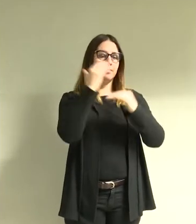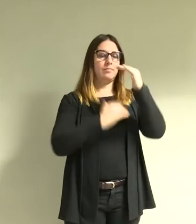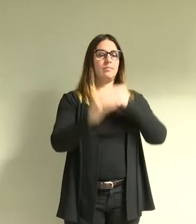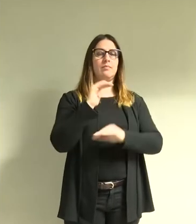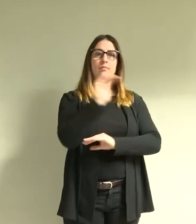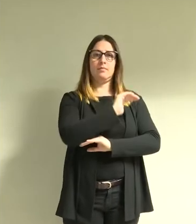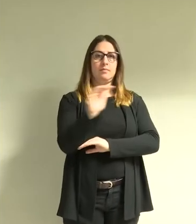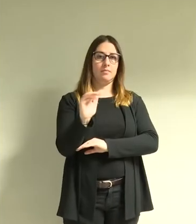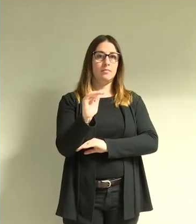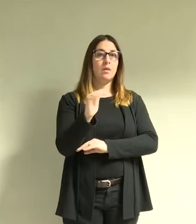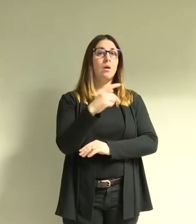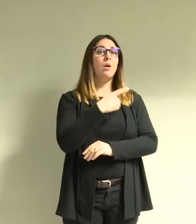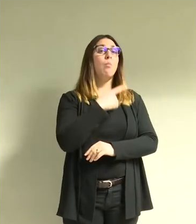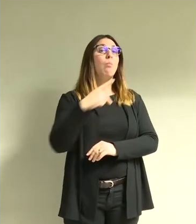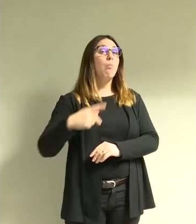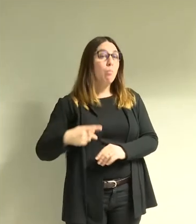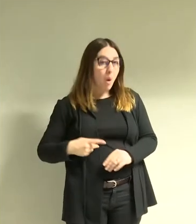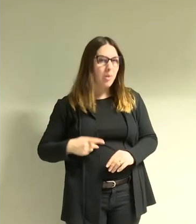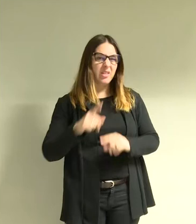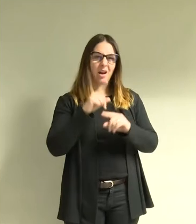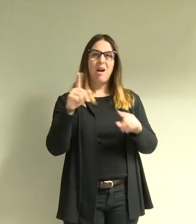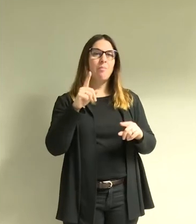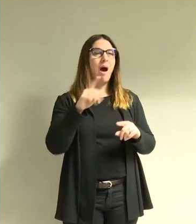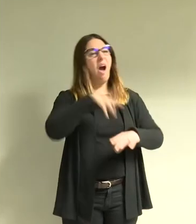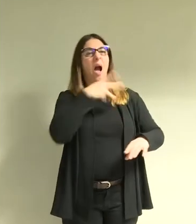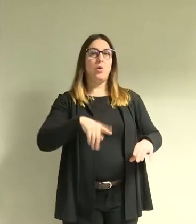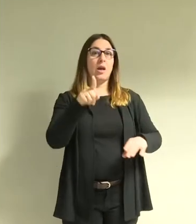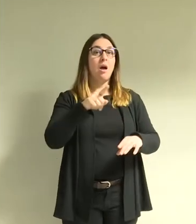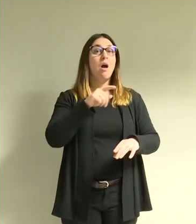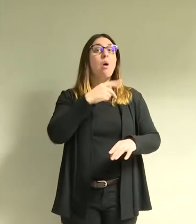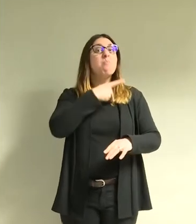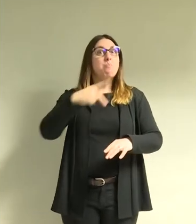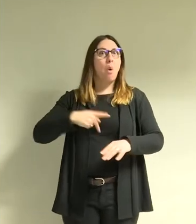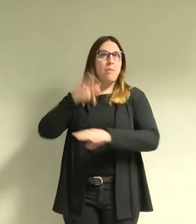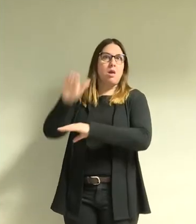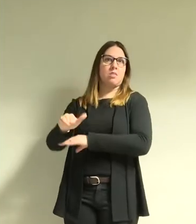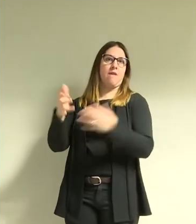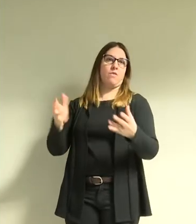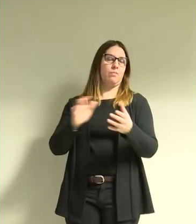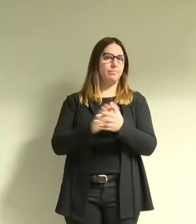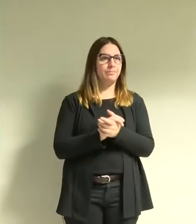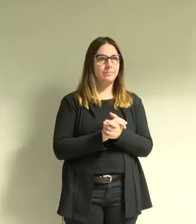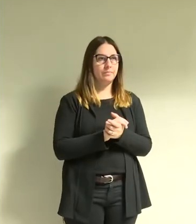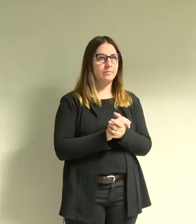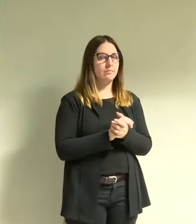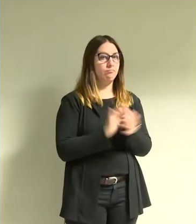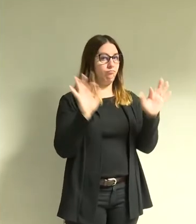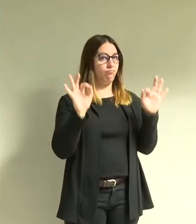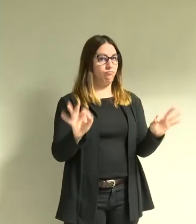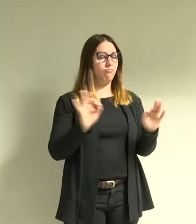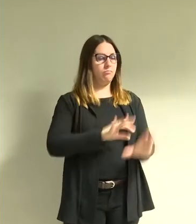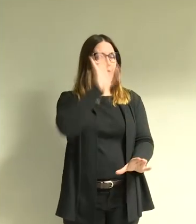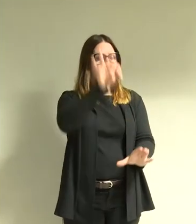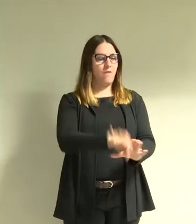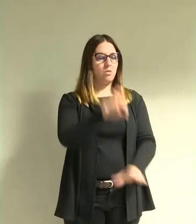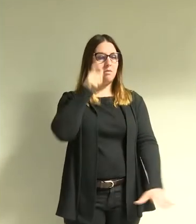des propriétaires de l'arlequin puisqu'un plan de sauvegarde de l'arlequin en effet nous sommes appelés à voter des aides